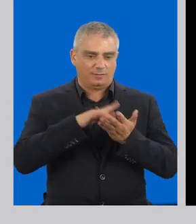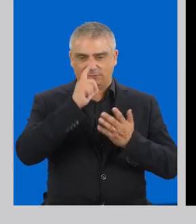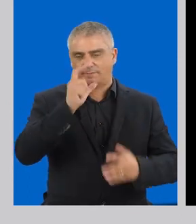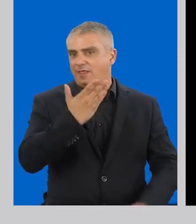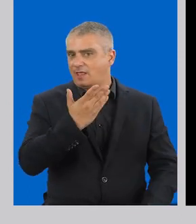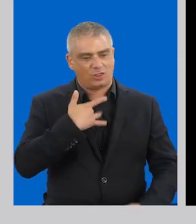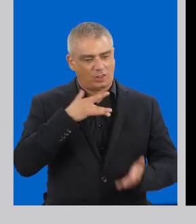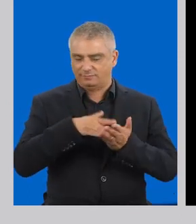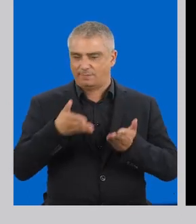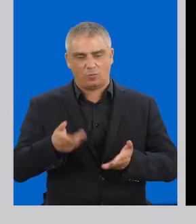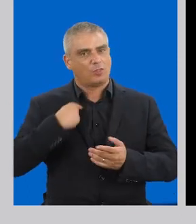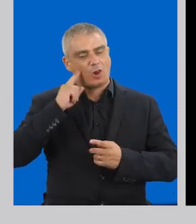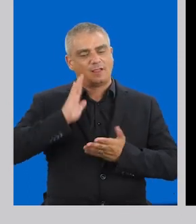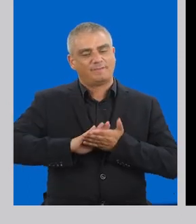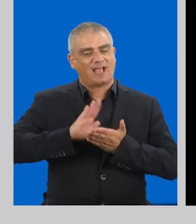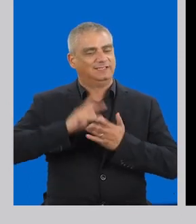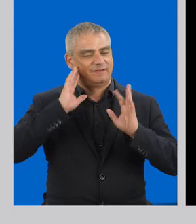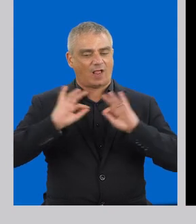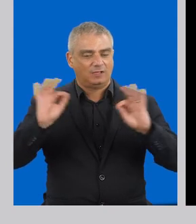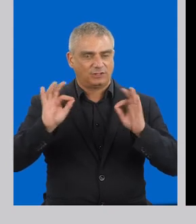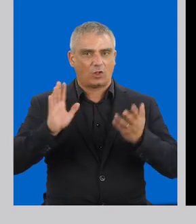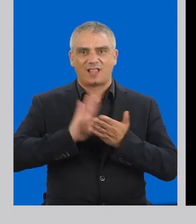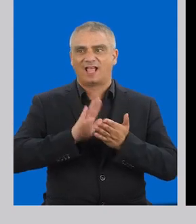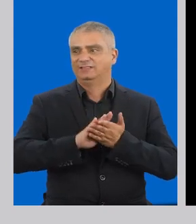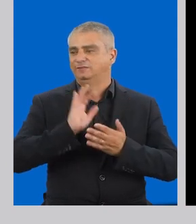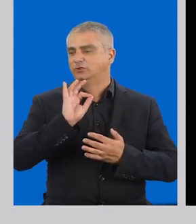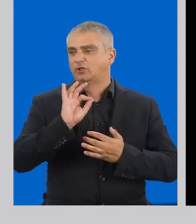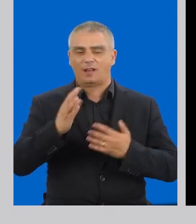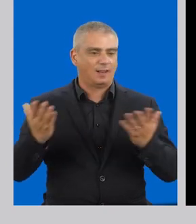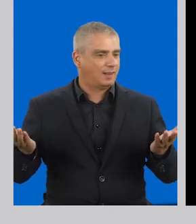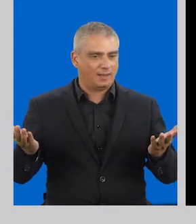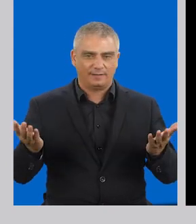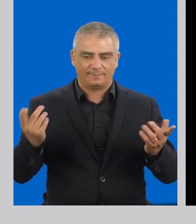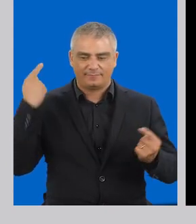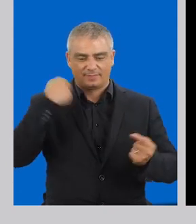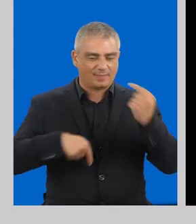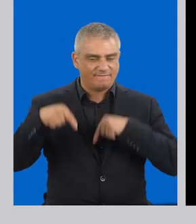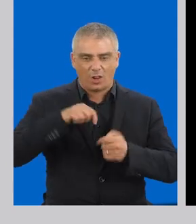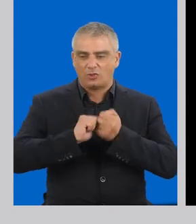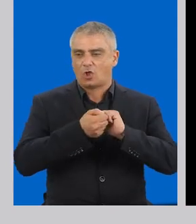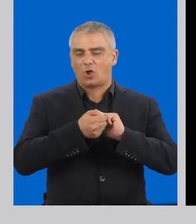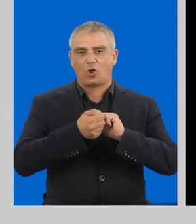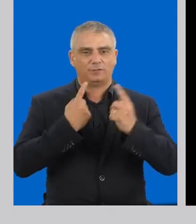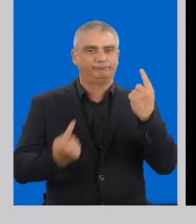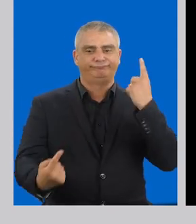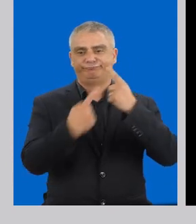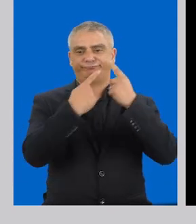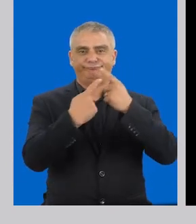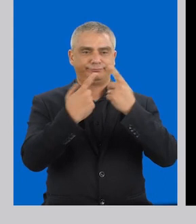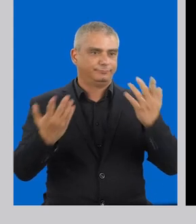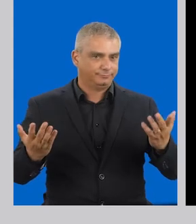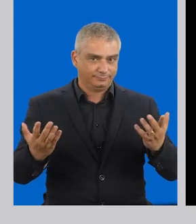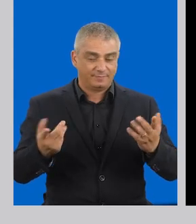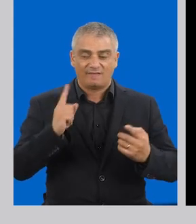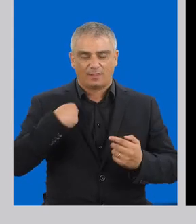באיטליה אנחנו לא פה אנחנו לא יודעים את קצב הזכות את קצב הנפילות או היירוטים וכל